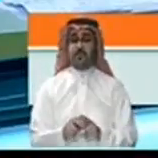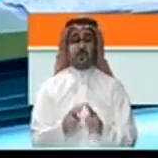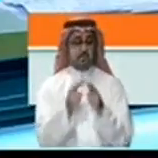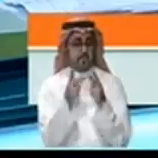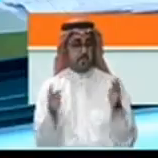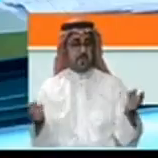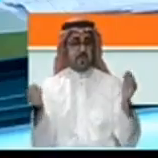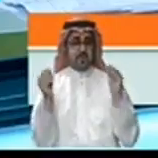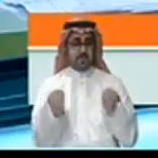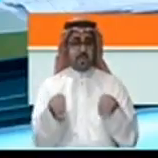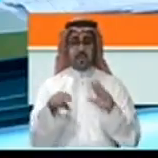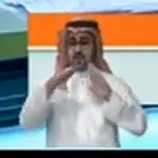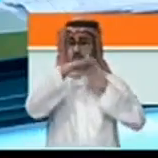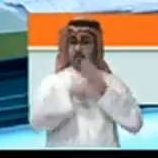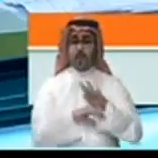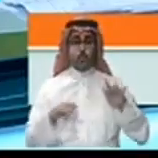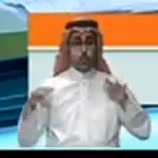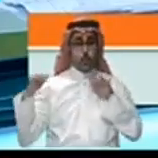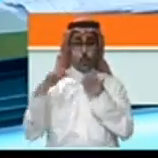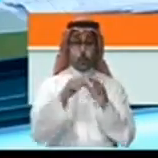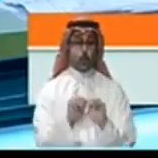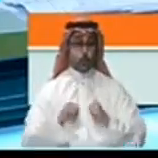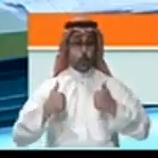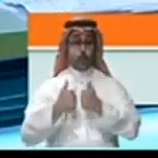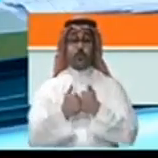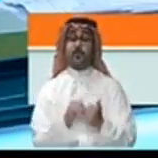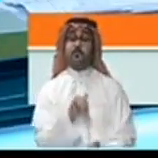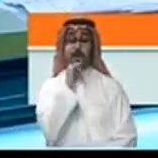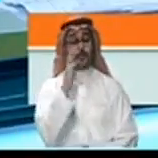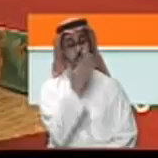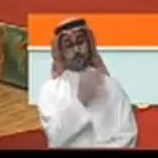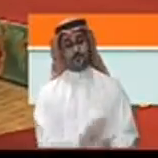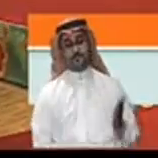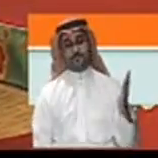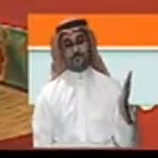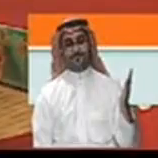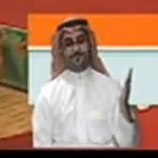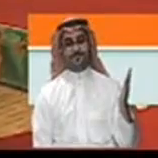من الفعاليات والأنشطة وسط حضور كثيف من الزوار. نتابع.